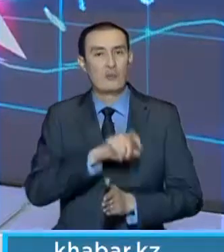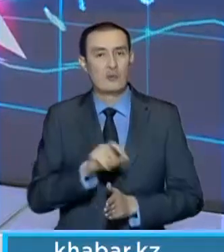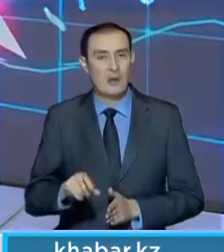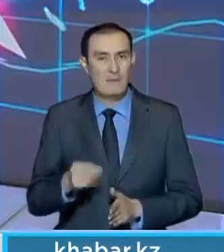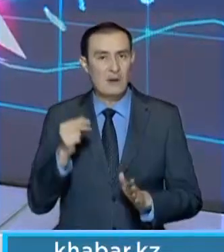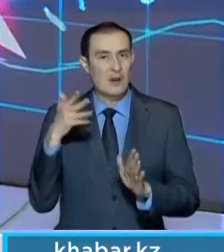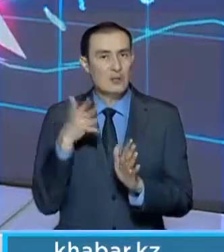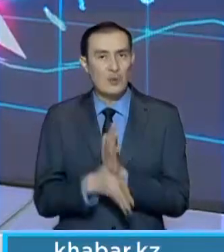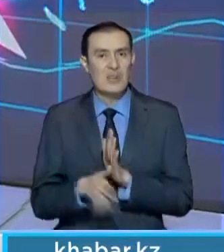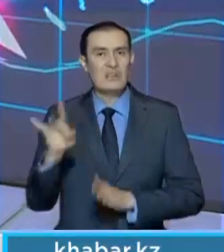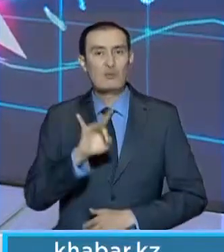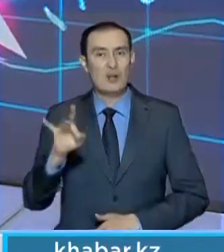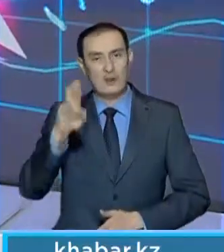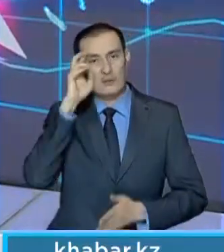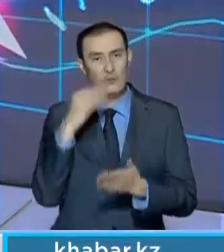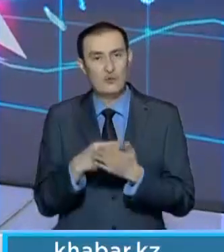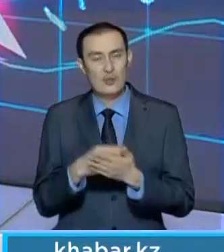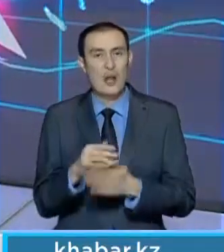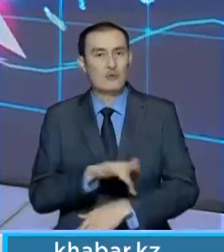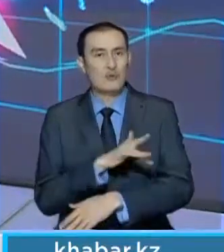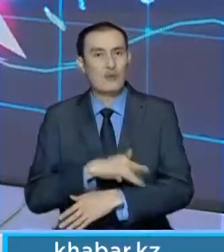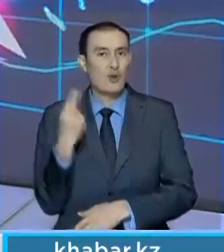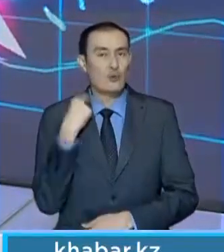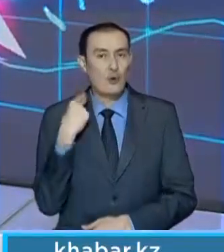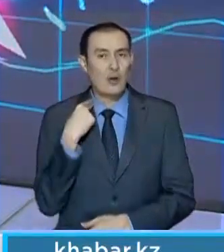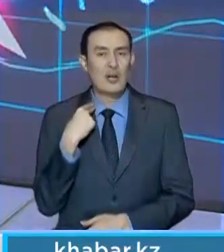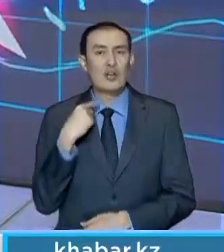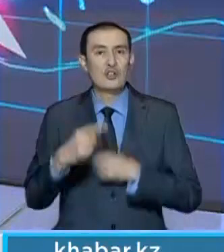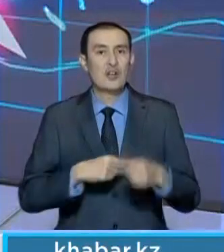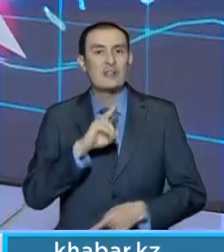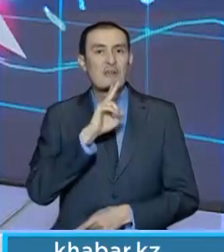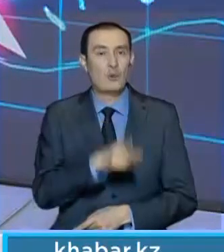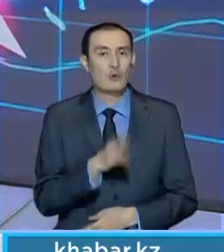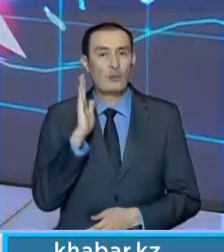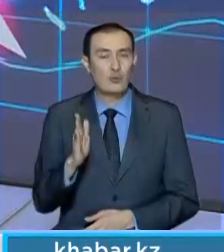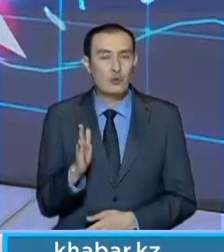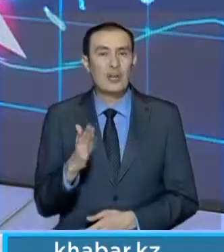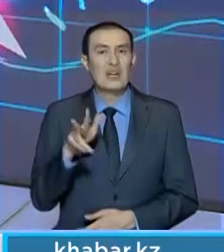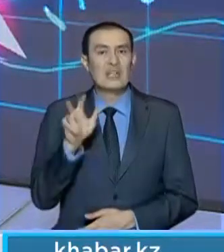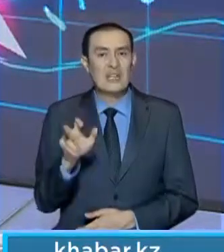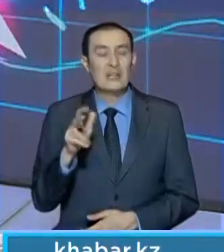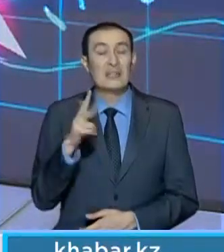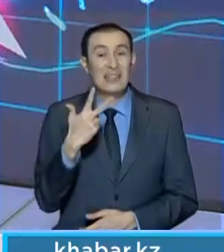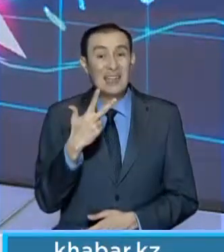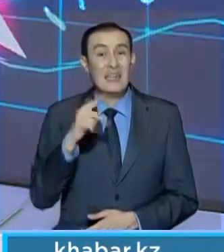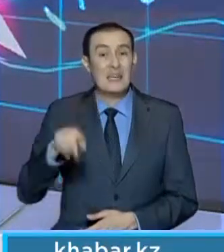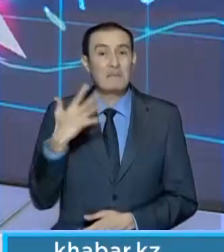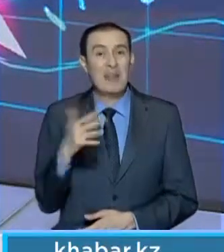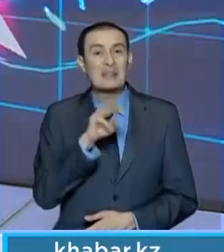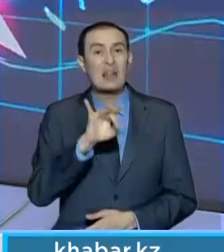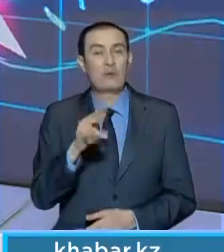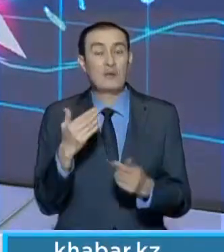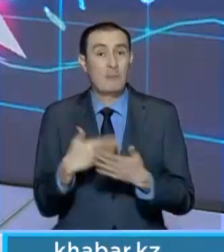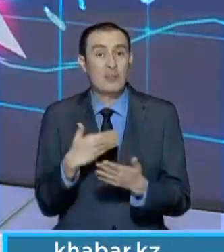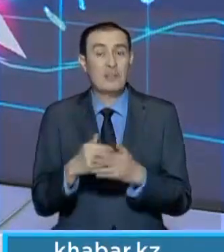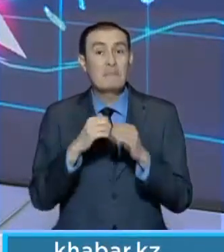избранников, расходы республиканского бюджета на обслуживание долга менее чем через два года составят 3,5 триллиона тенге. Это